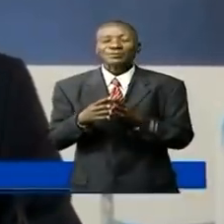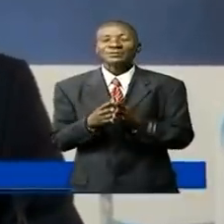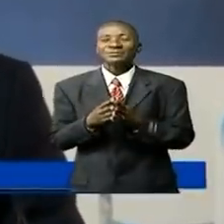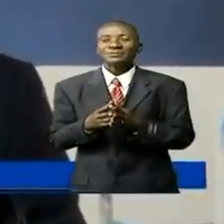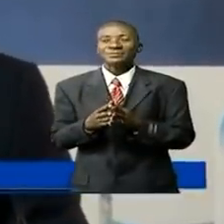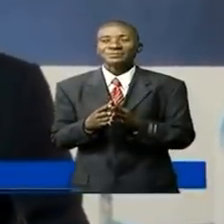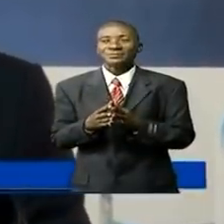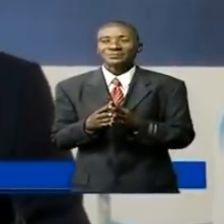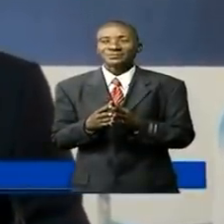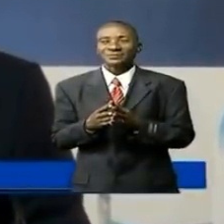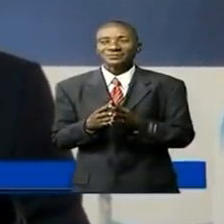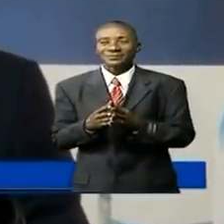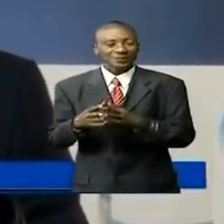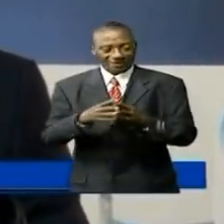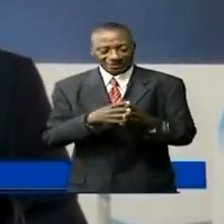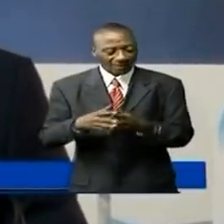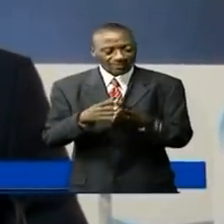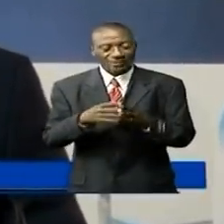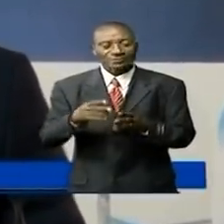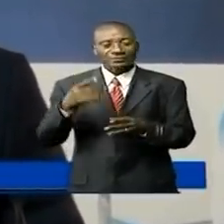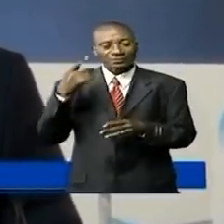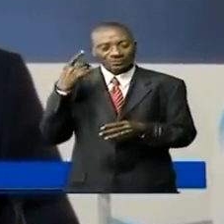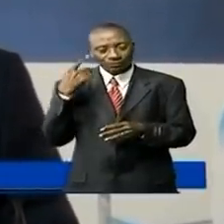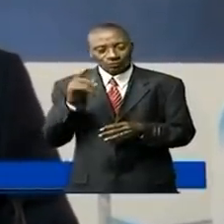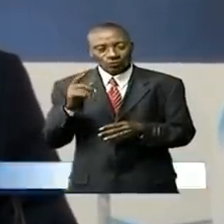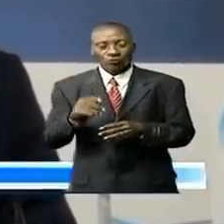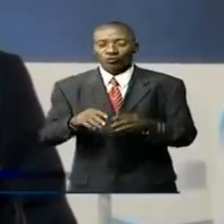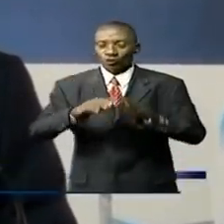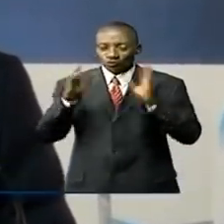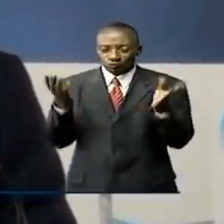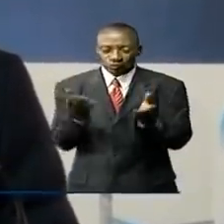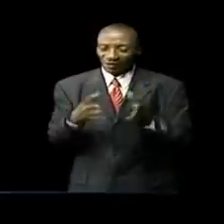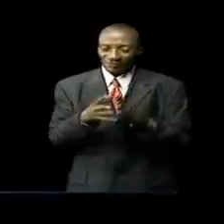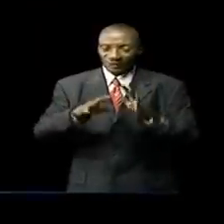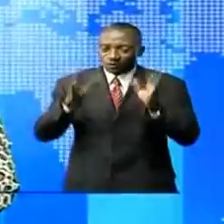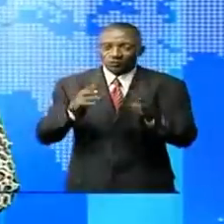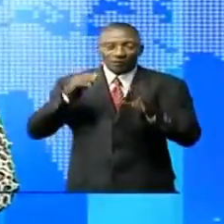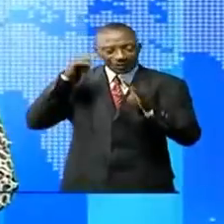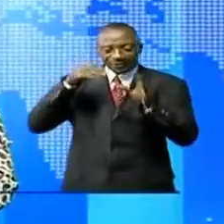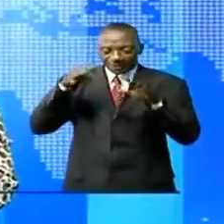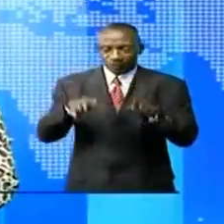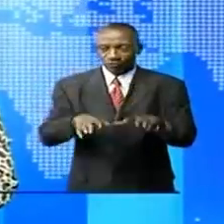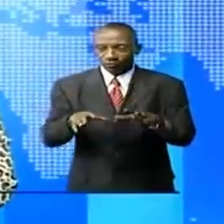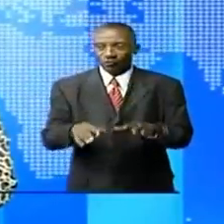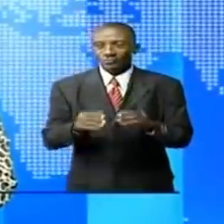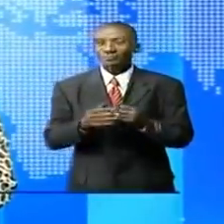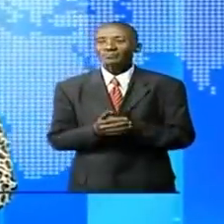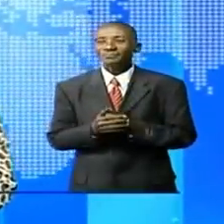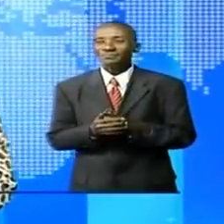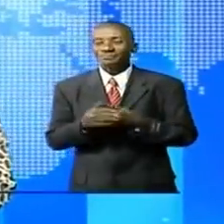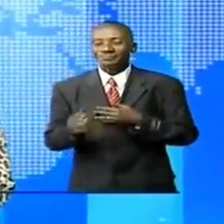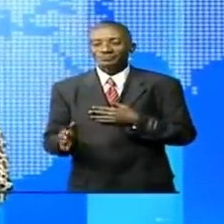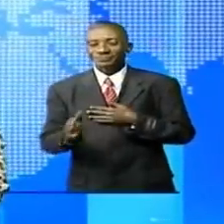considération pour les médias de la République démocratique du Congo. C'est en